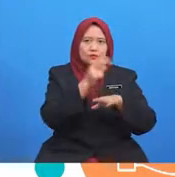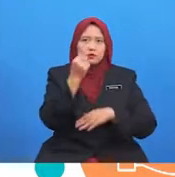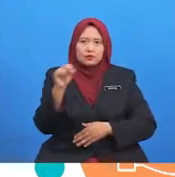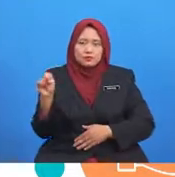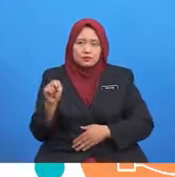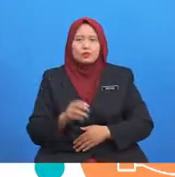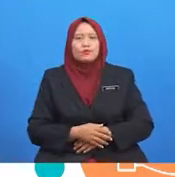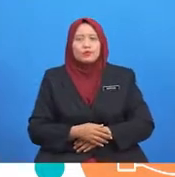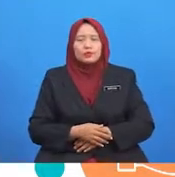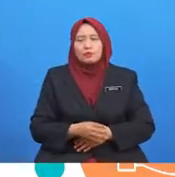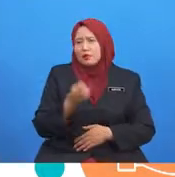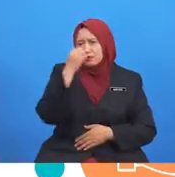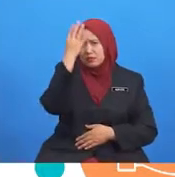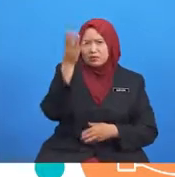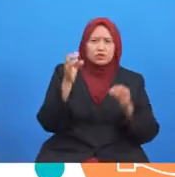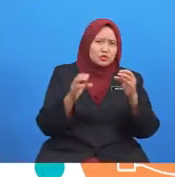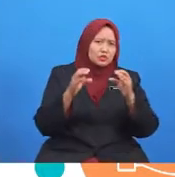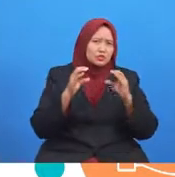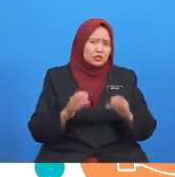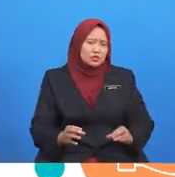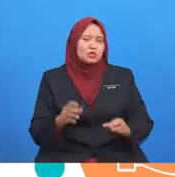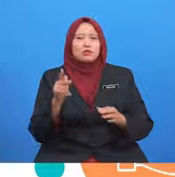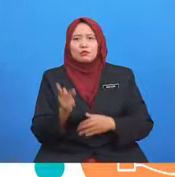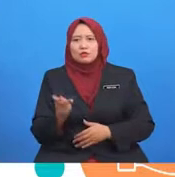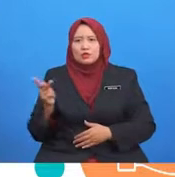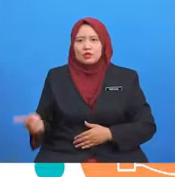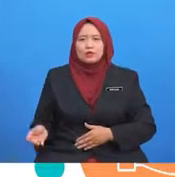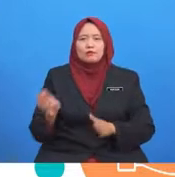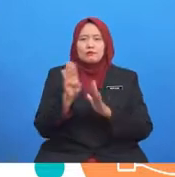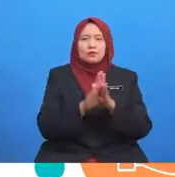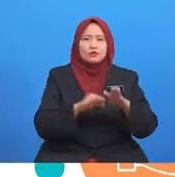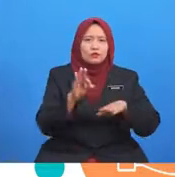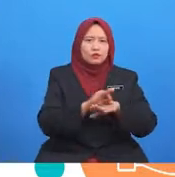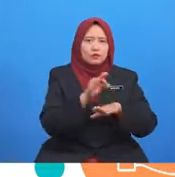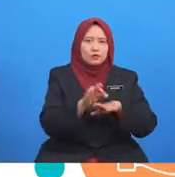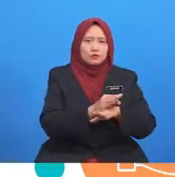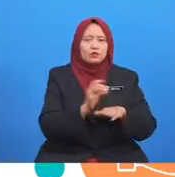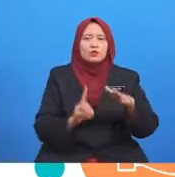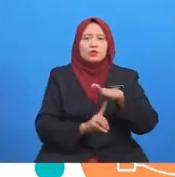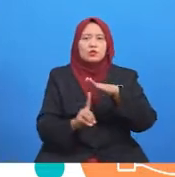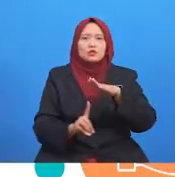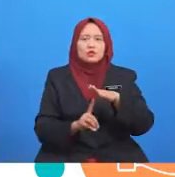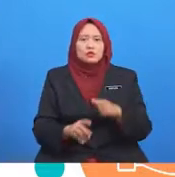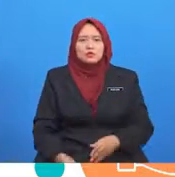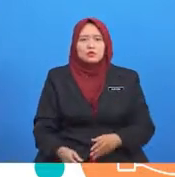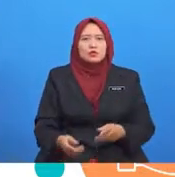Menerangkan cara produk berfungsi berdasarkan tujuan asal ia direka cipta.